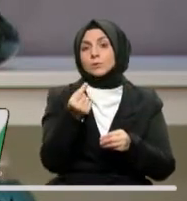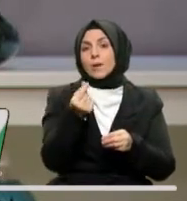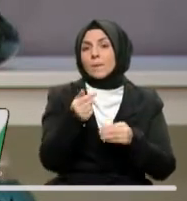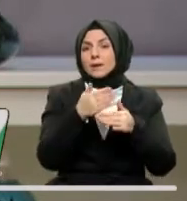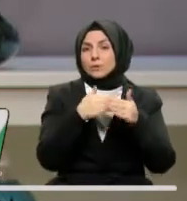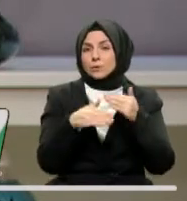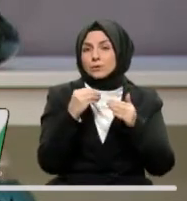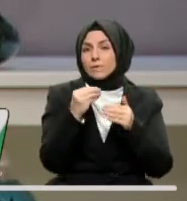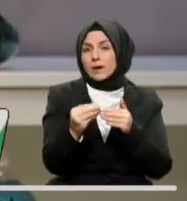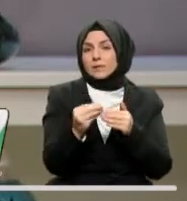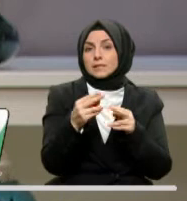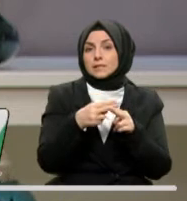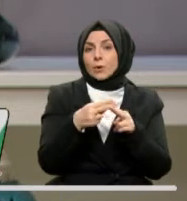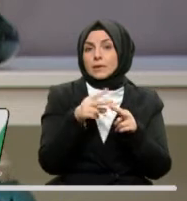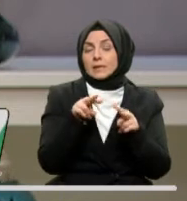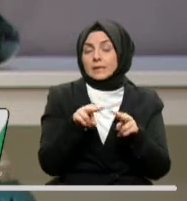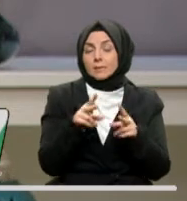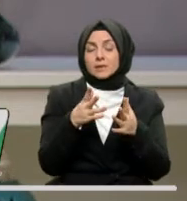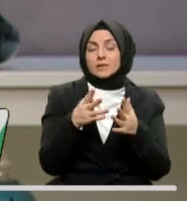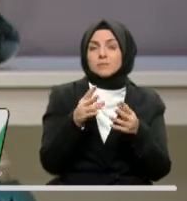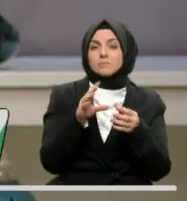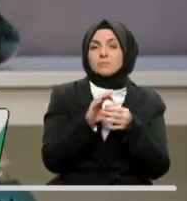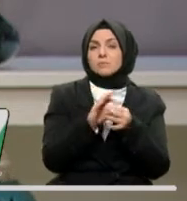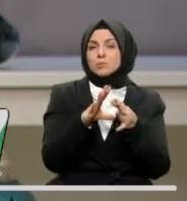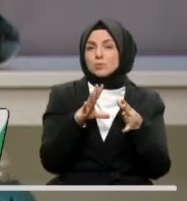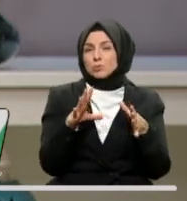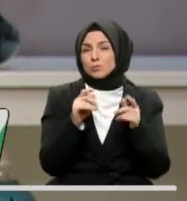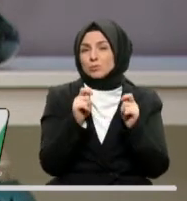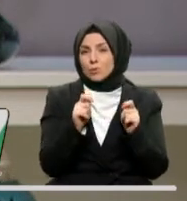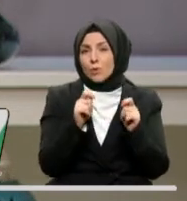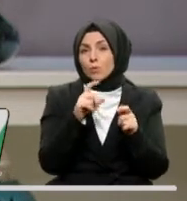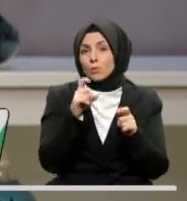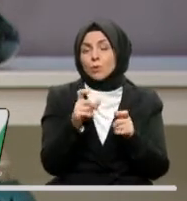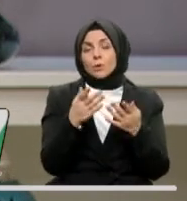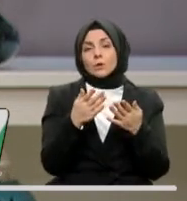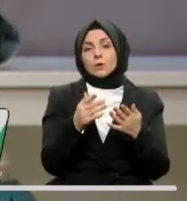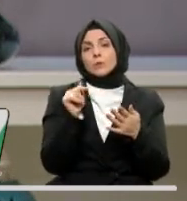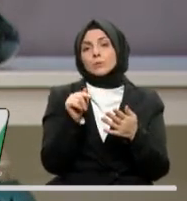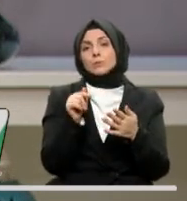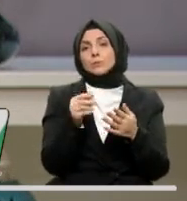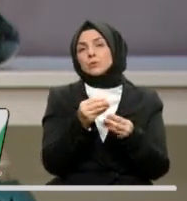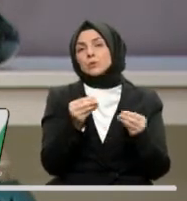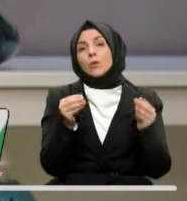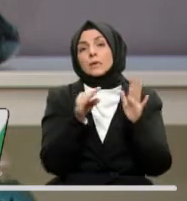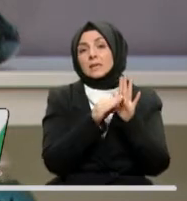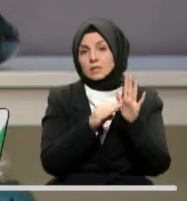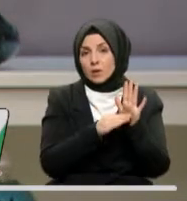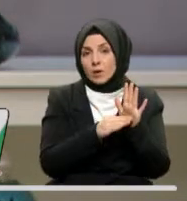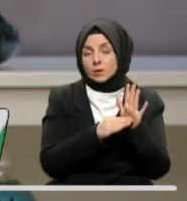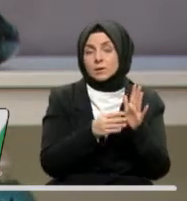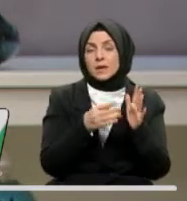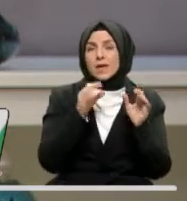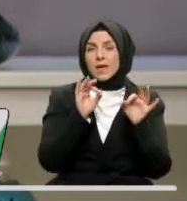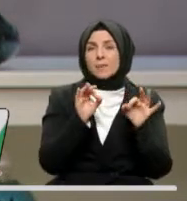derdiniz örnekteki gibi baş edememek size mi alakalı çok fazla yaşamak ile mi alakalı yoksa bir süre sonra bu değersizlik